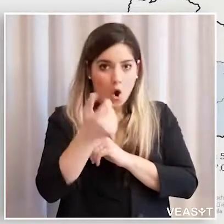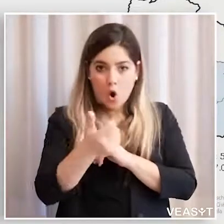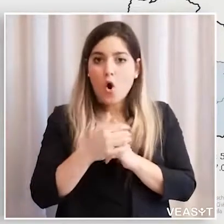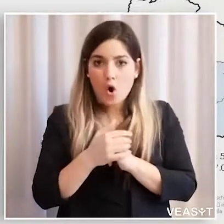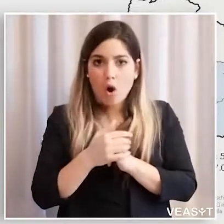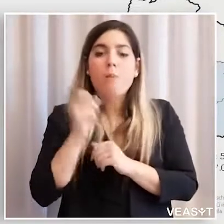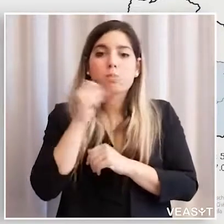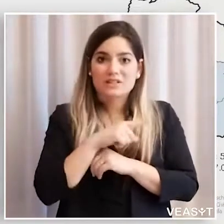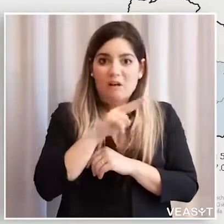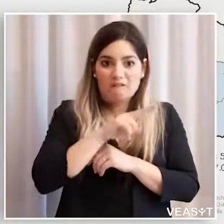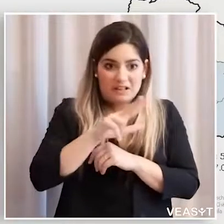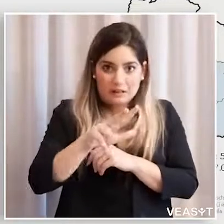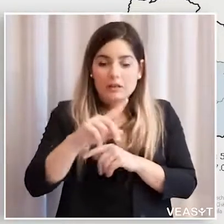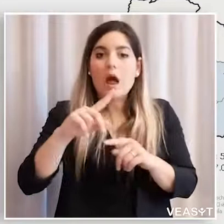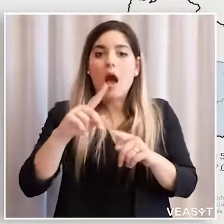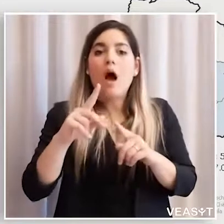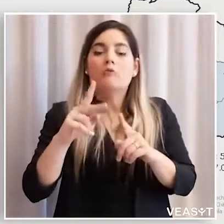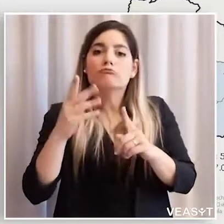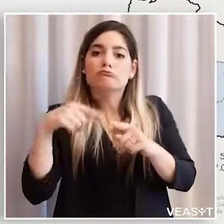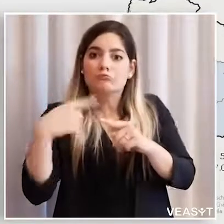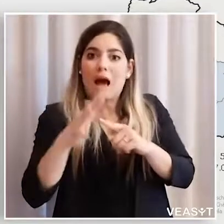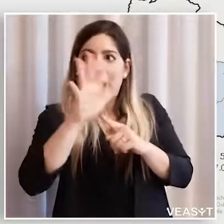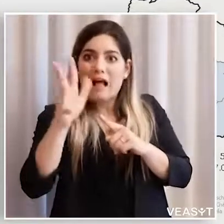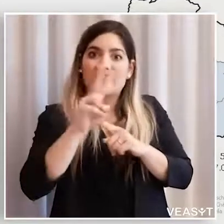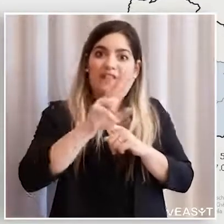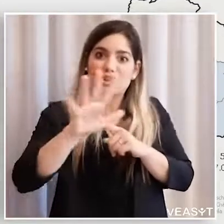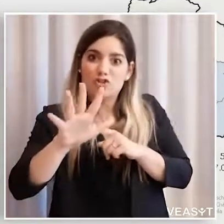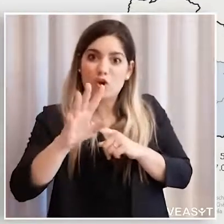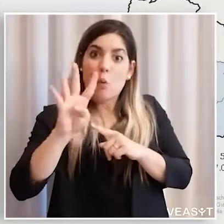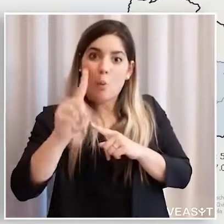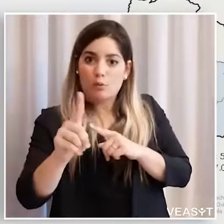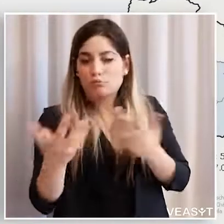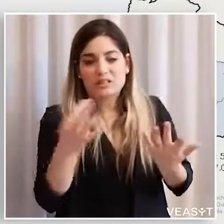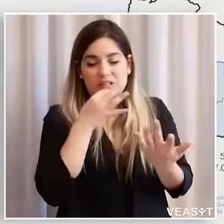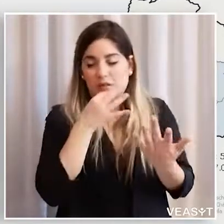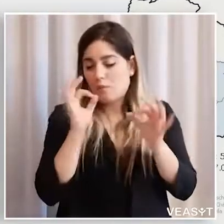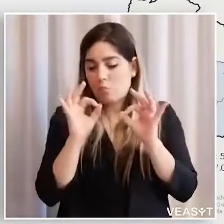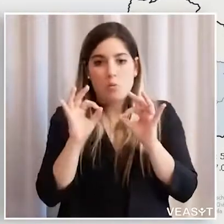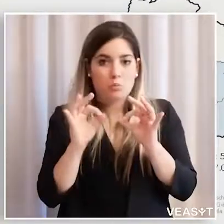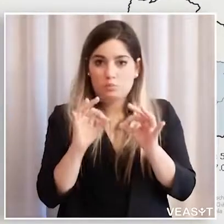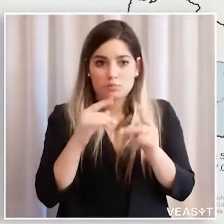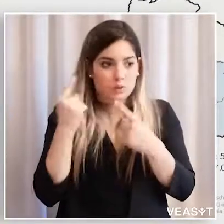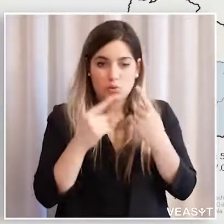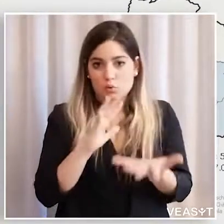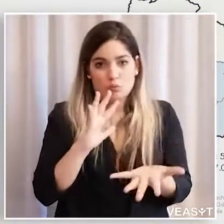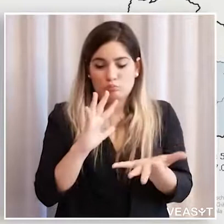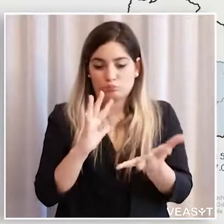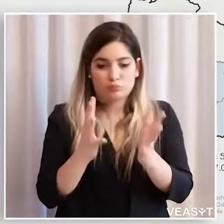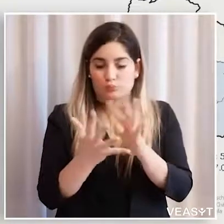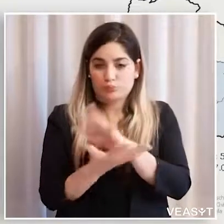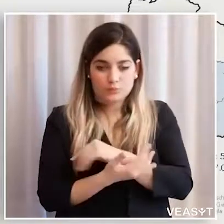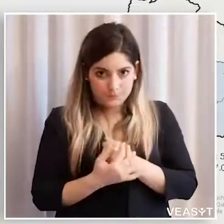93 a piano 25 laives 21 e su questo anche se vede veramente che la situazione è completamente